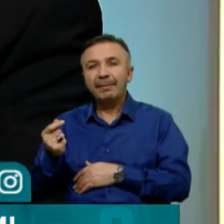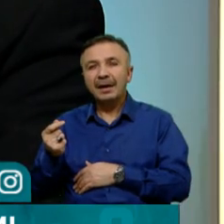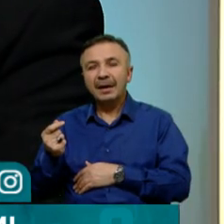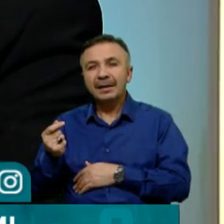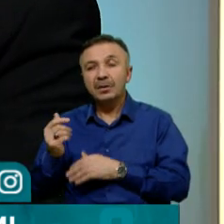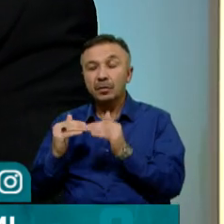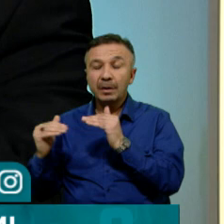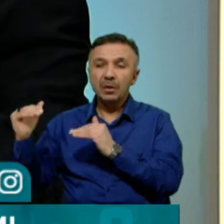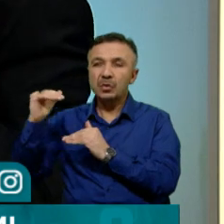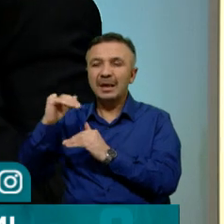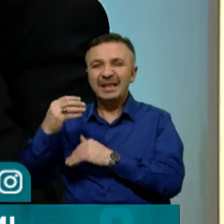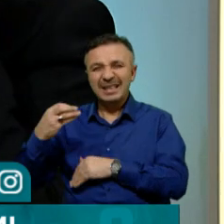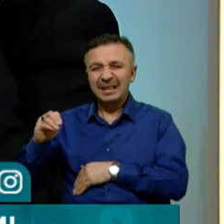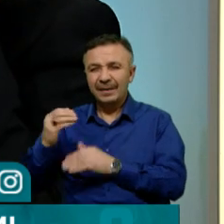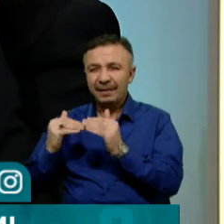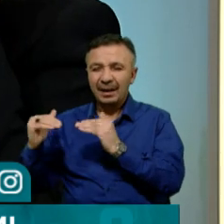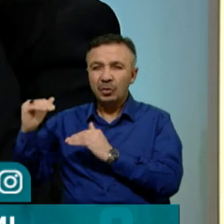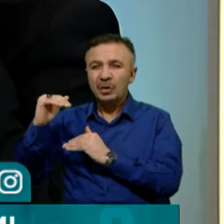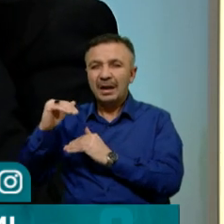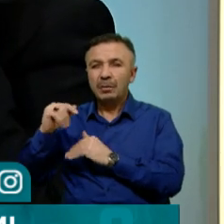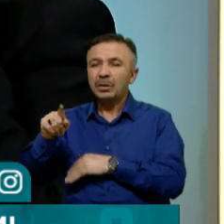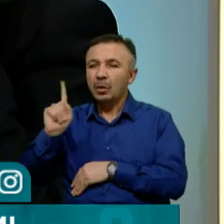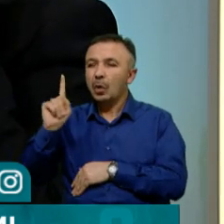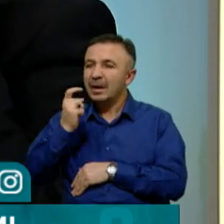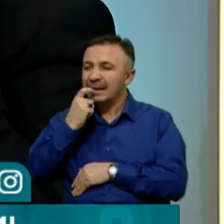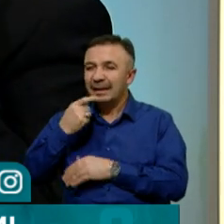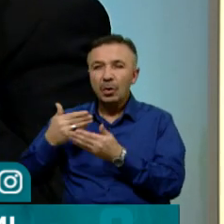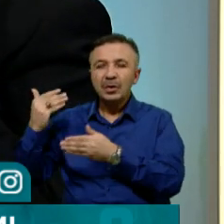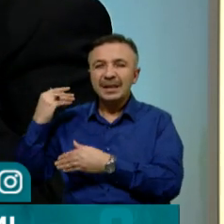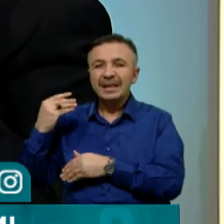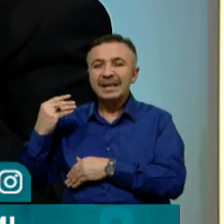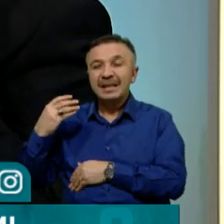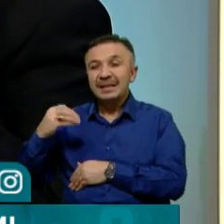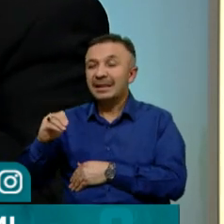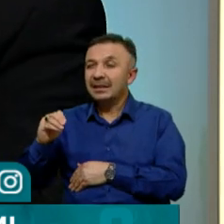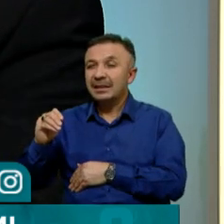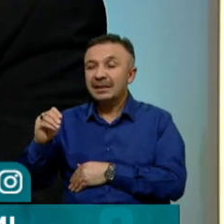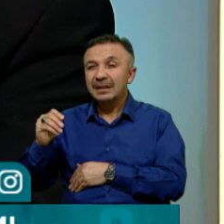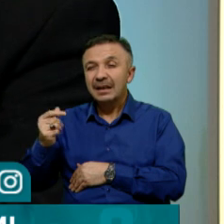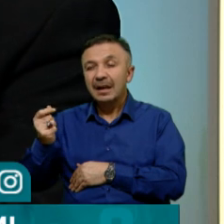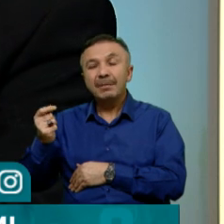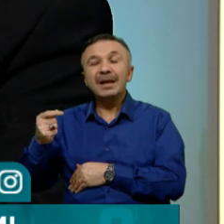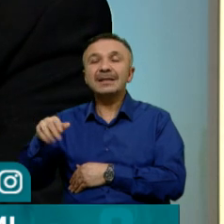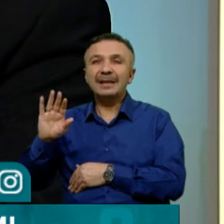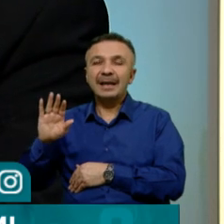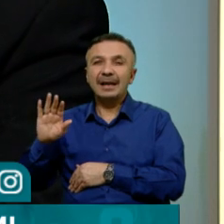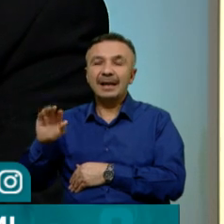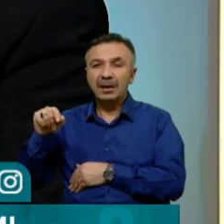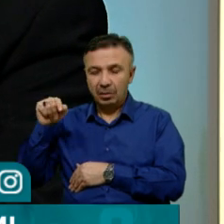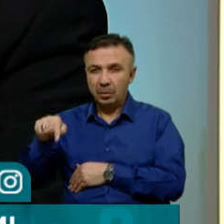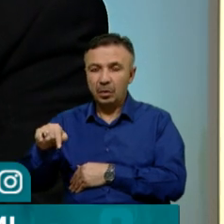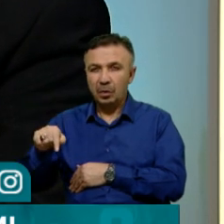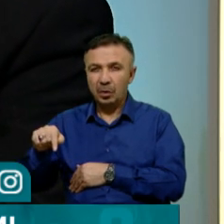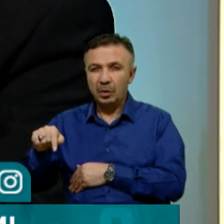satış fiyatı üzerinden Bundan on sene önceki satış fiyatı değil yani rayiç olan güncel olan piyasadaki